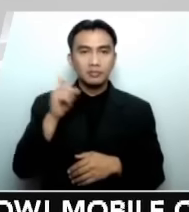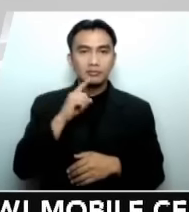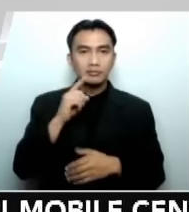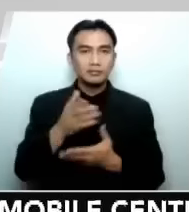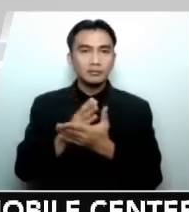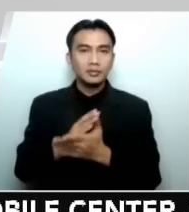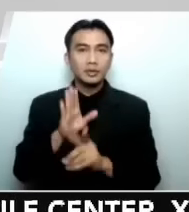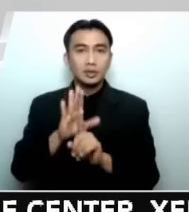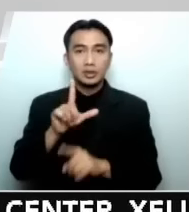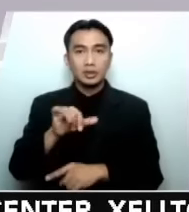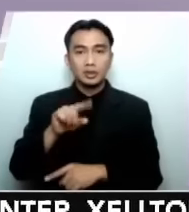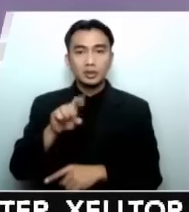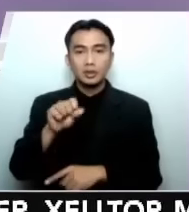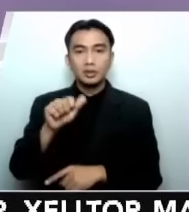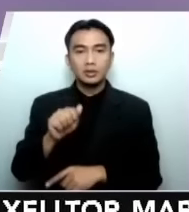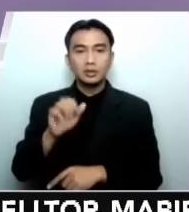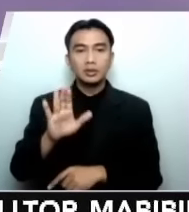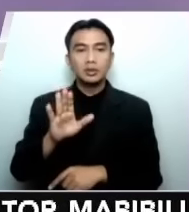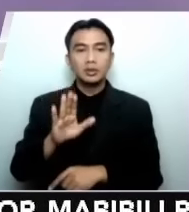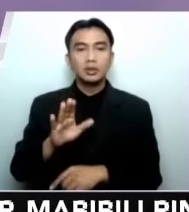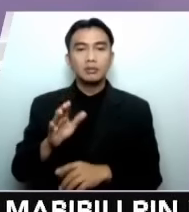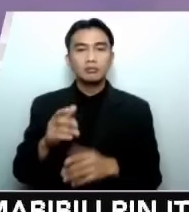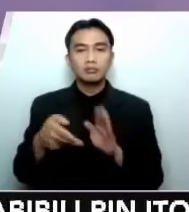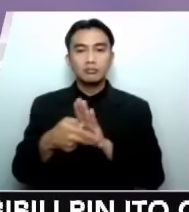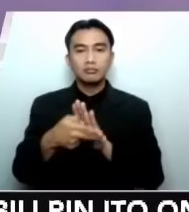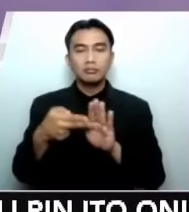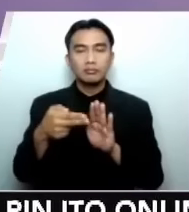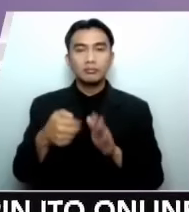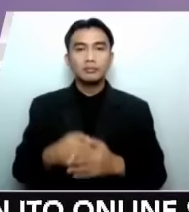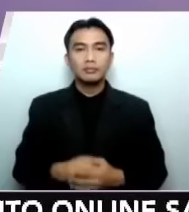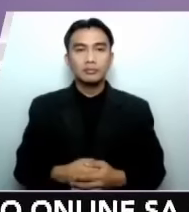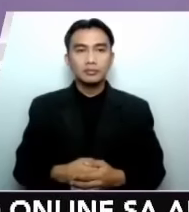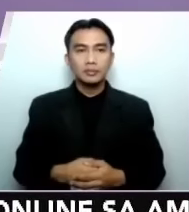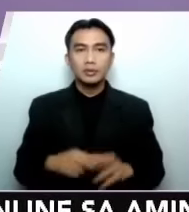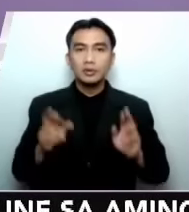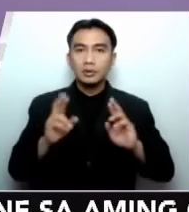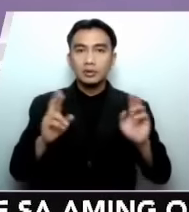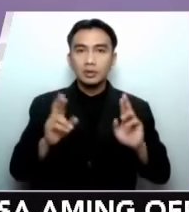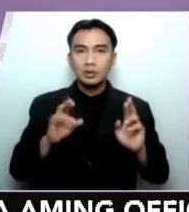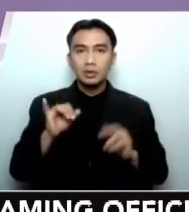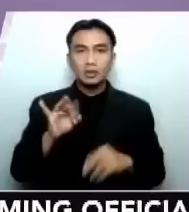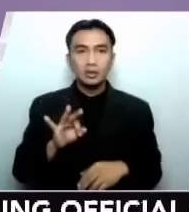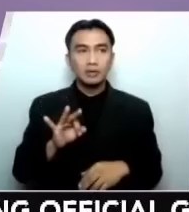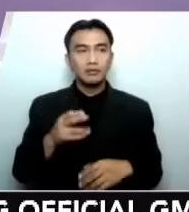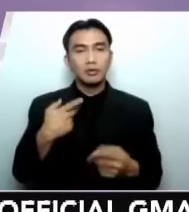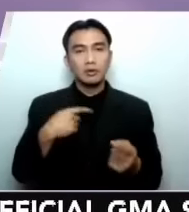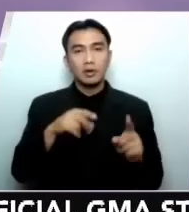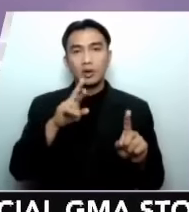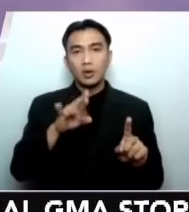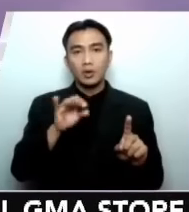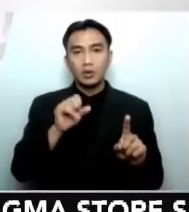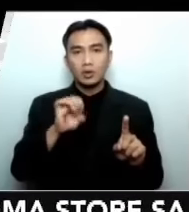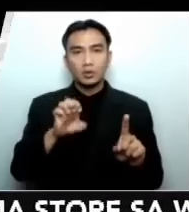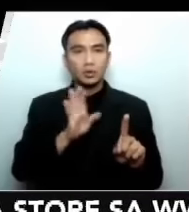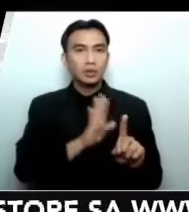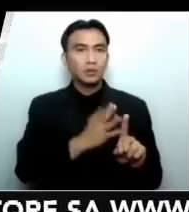Loud label. Inaabangan ngayon ng Blinks kung magkakaroon din si Rosie ng sariling agency.